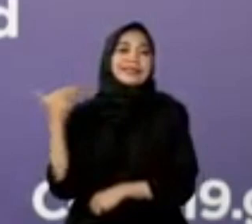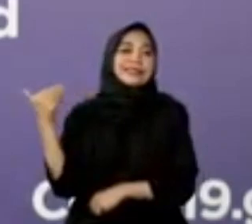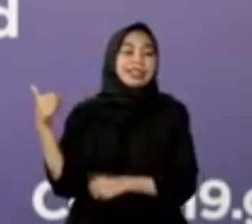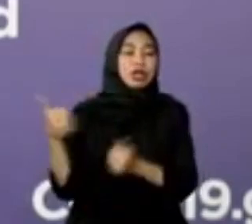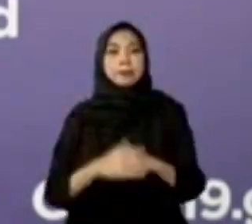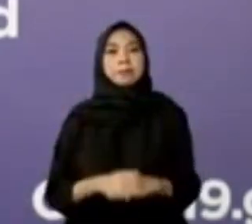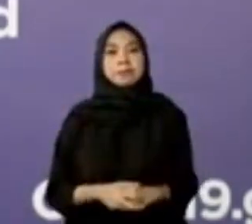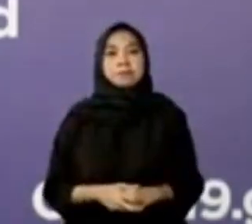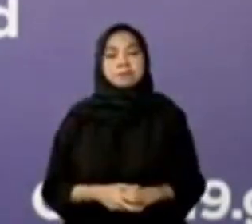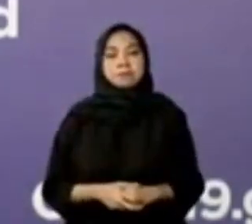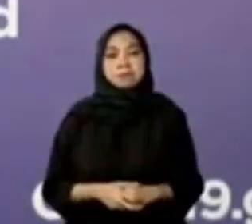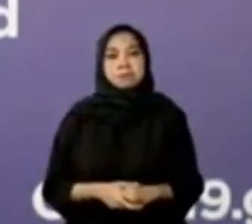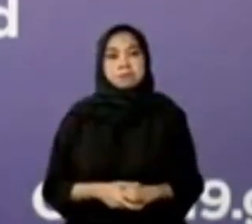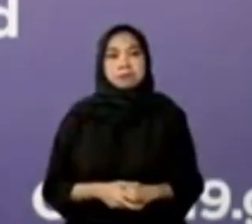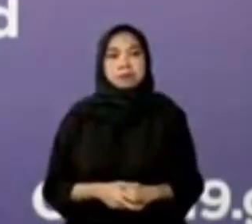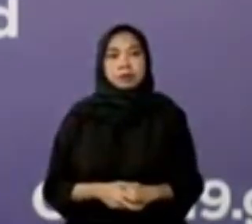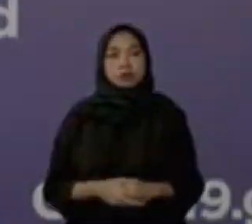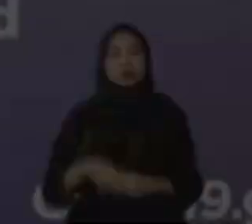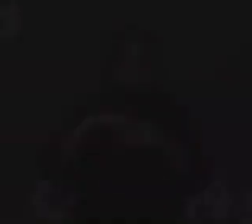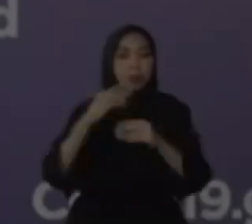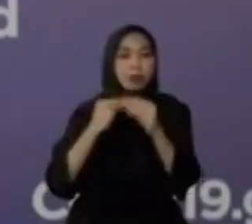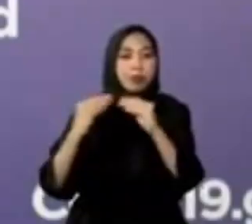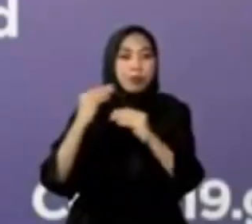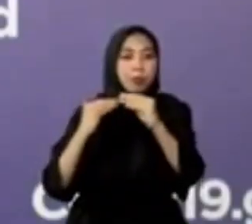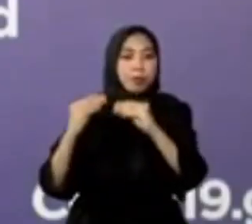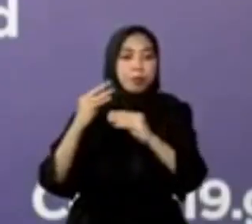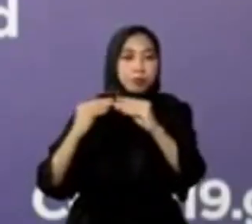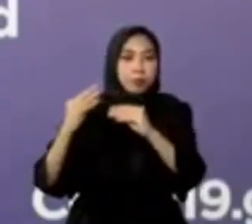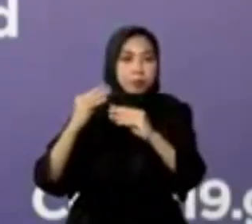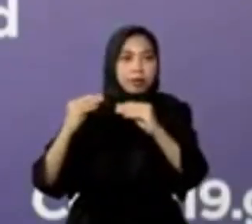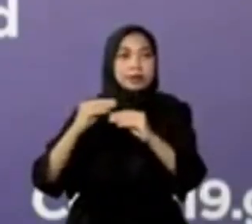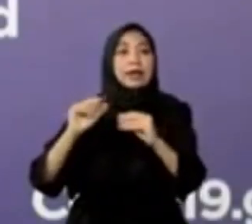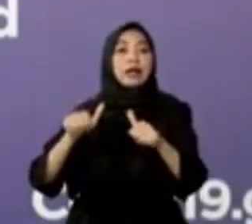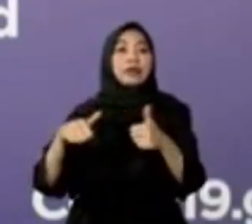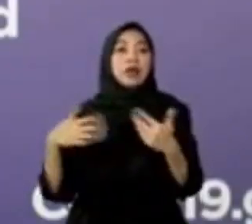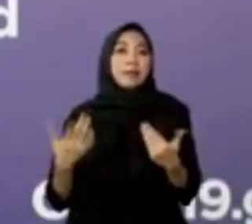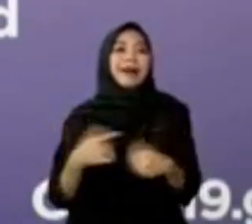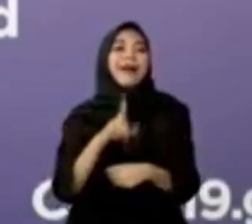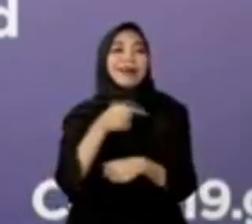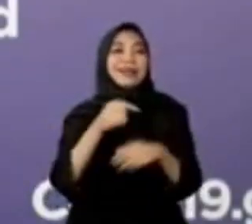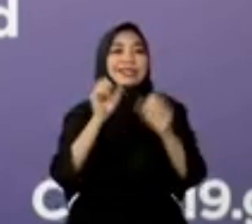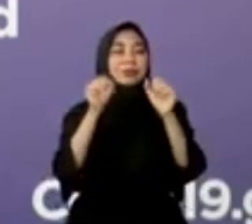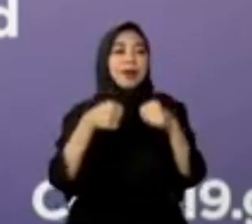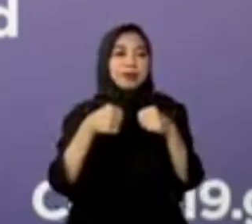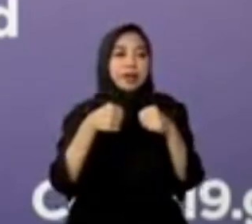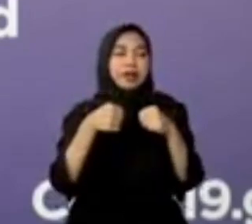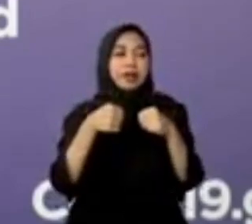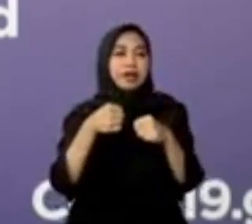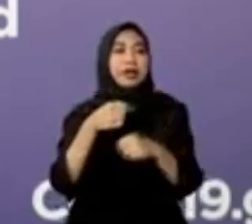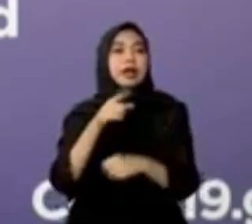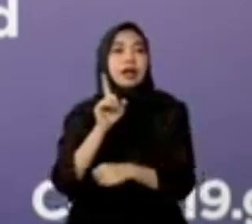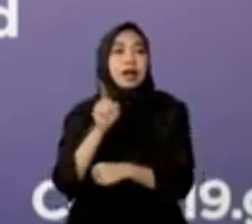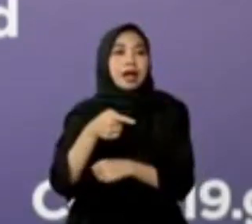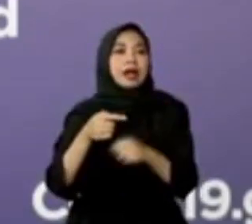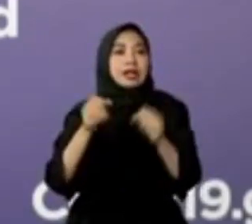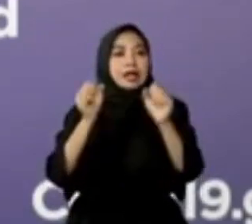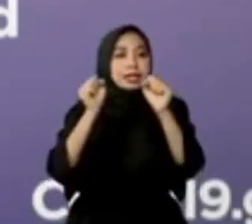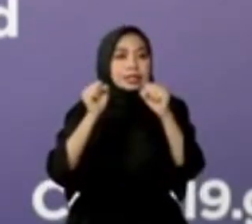dihadiri oleh Gubernur Jawa Barat. Disepakati bahwa kita menyeimbangkan